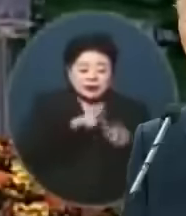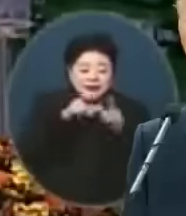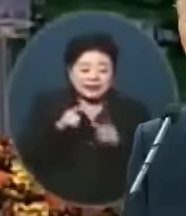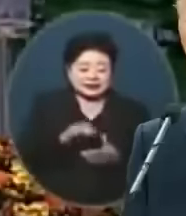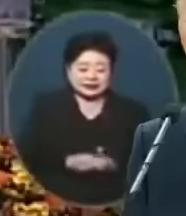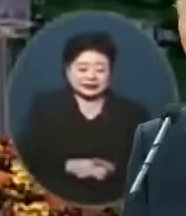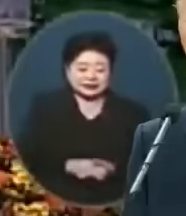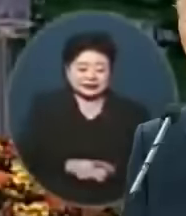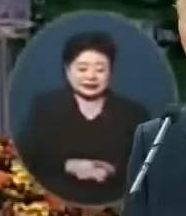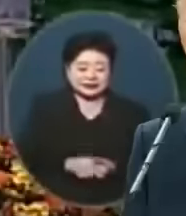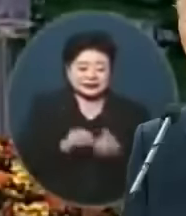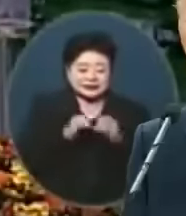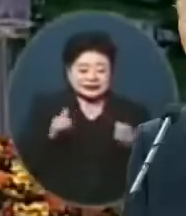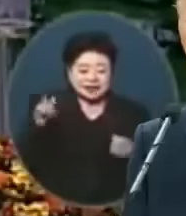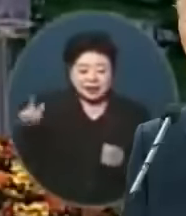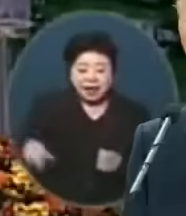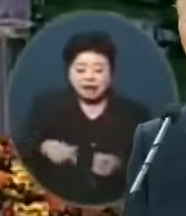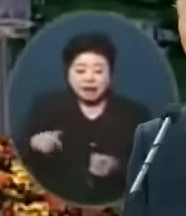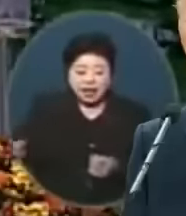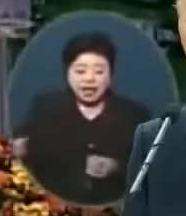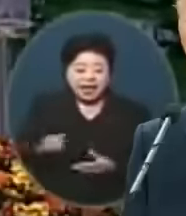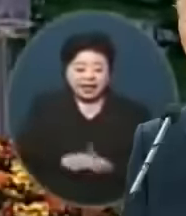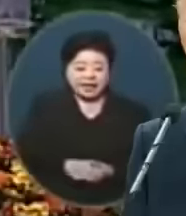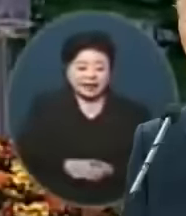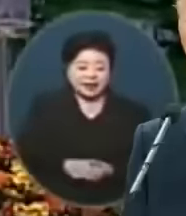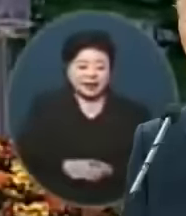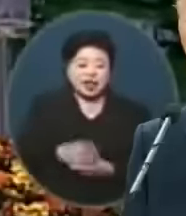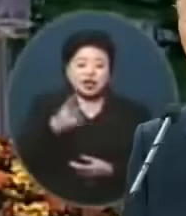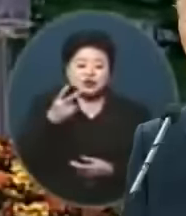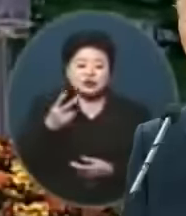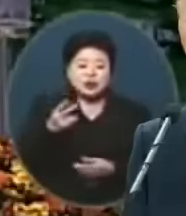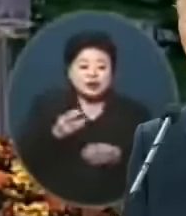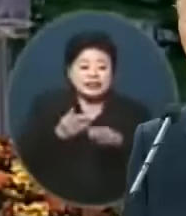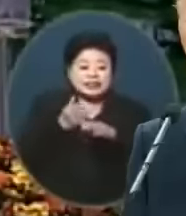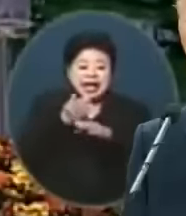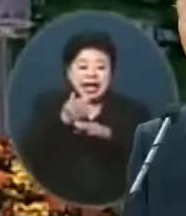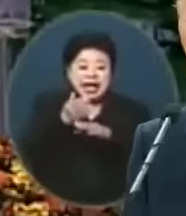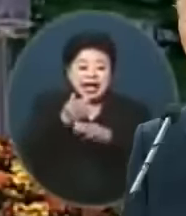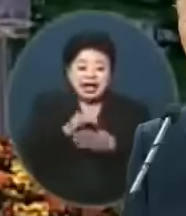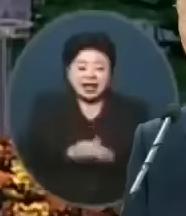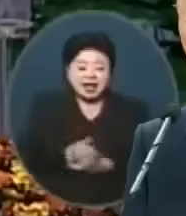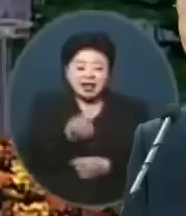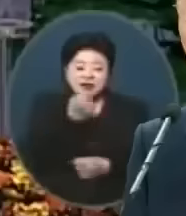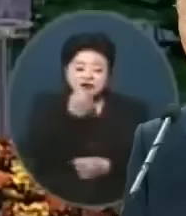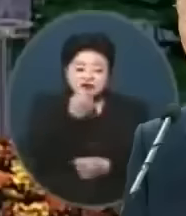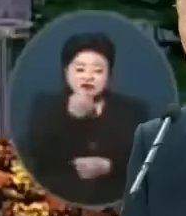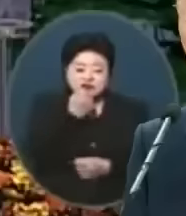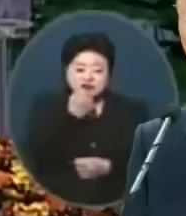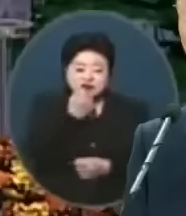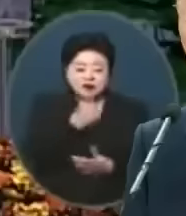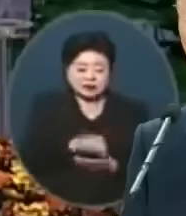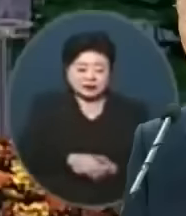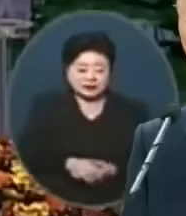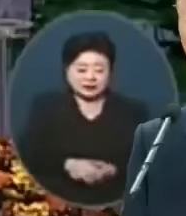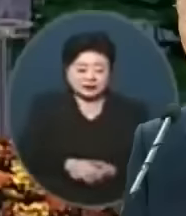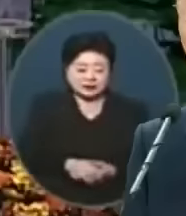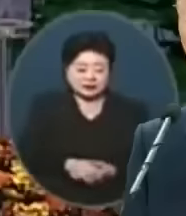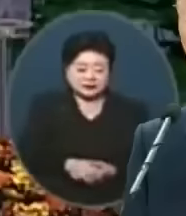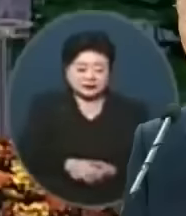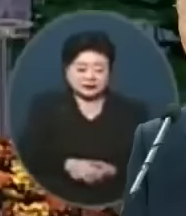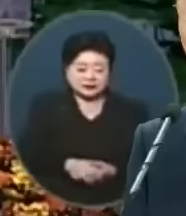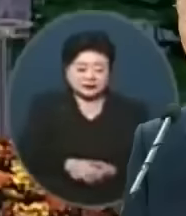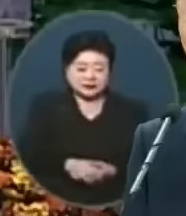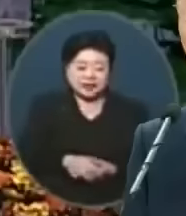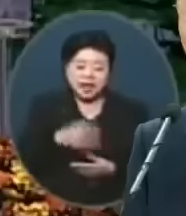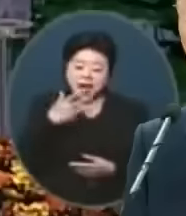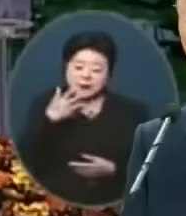100세인은 하루에 두 번 이상 웃는 것을 기준으로